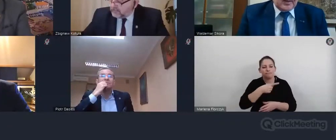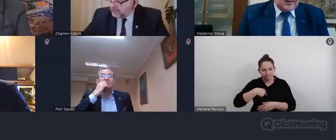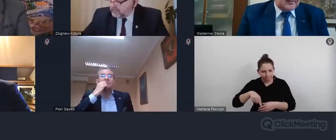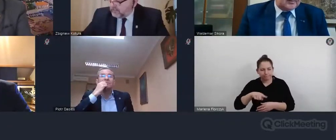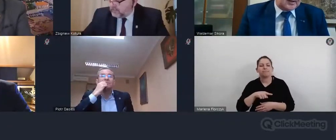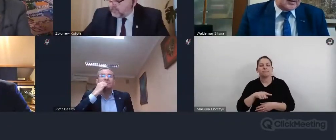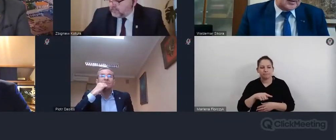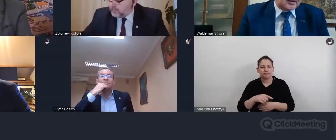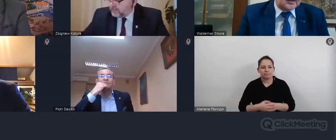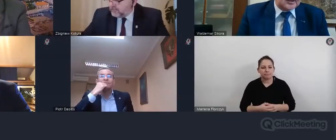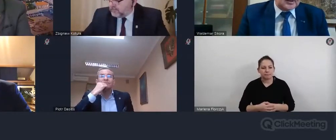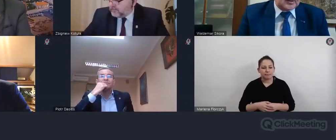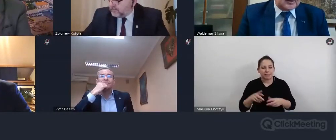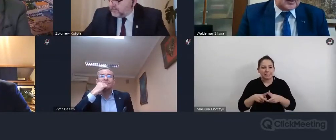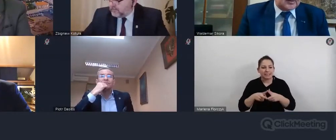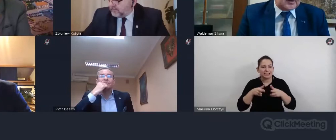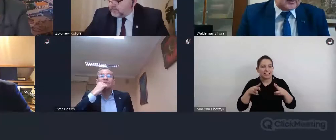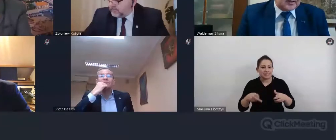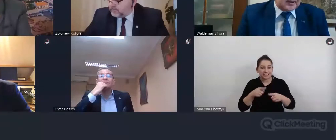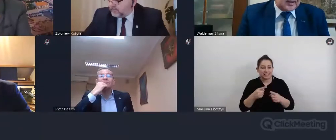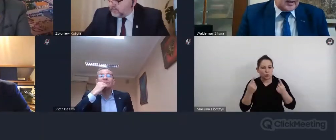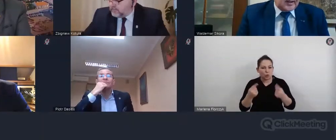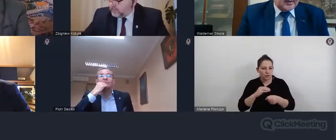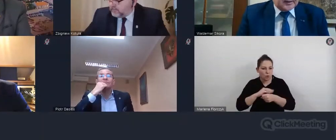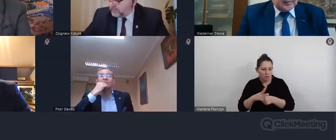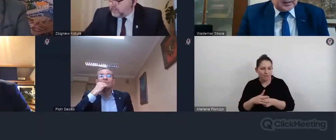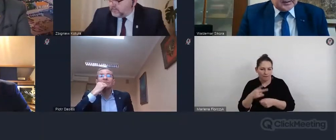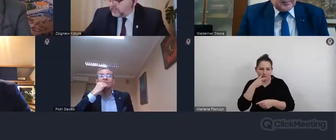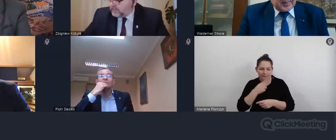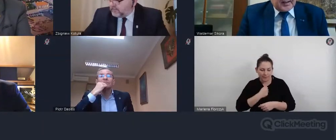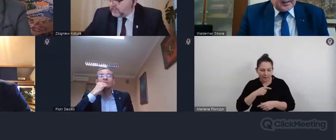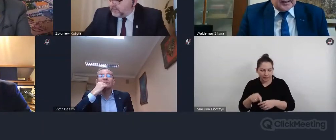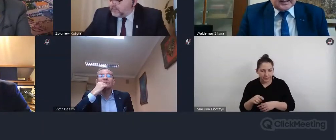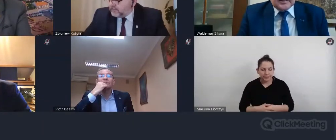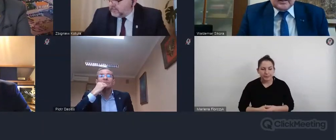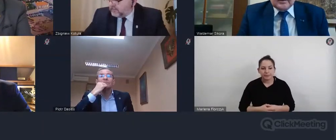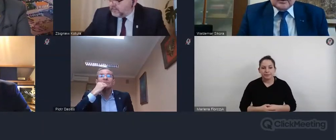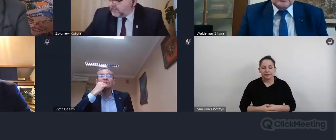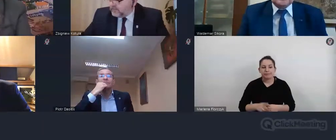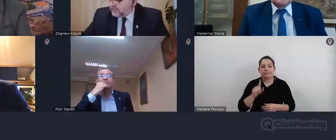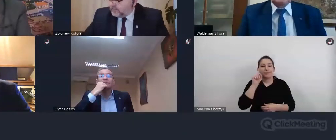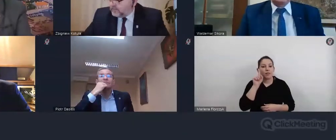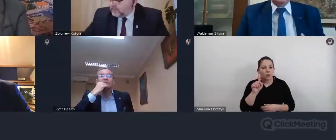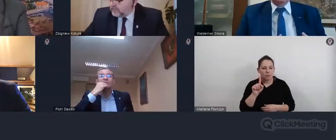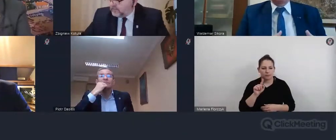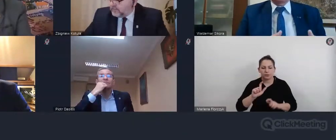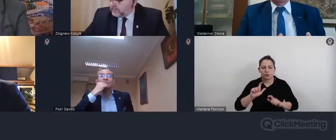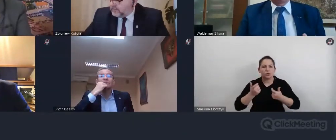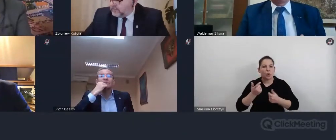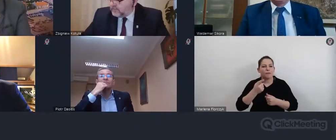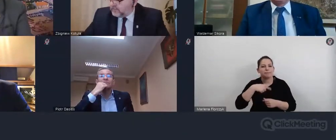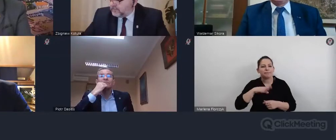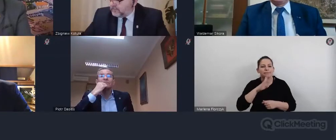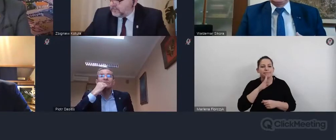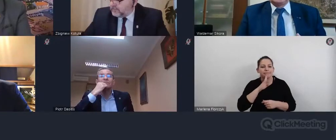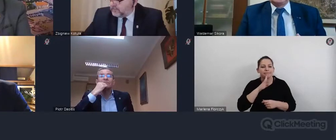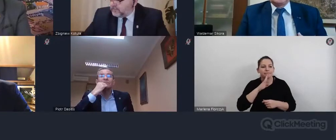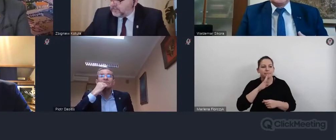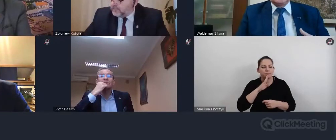odzwierciedlenie w tym zakresie tej sytuacji covidowej. Natomiast to, co jakby